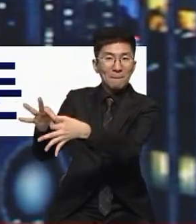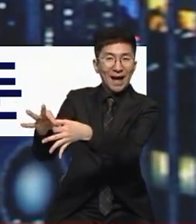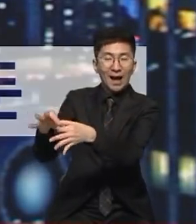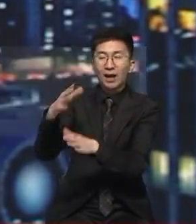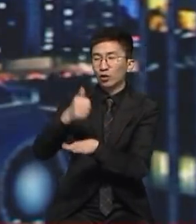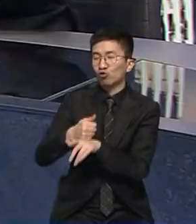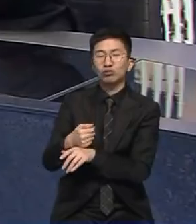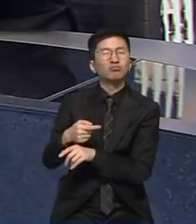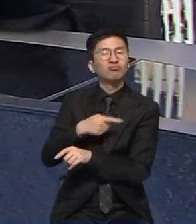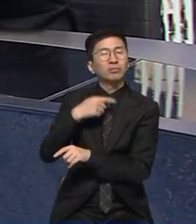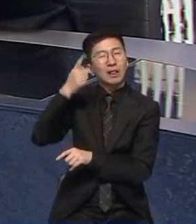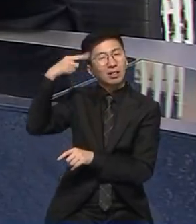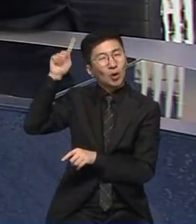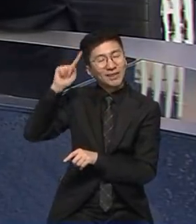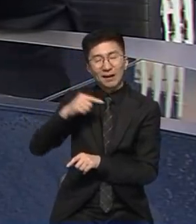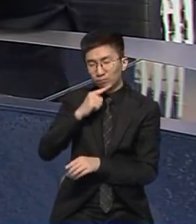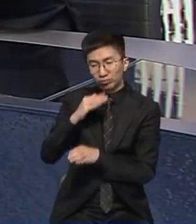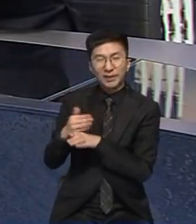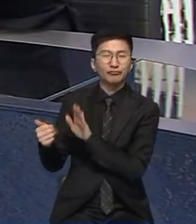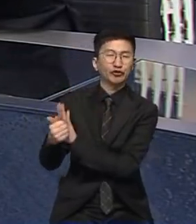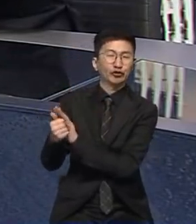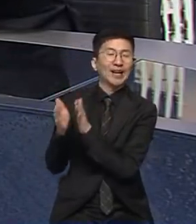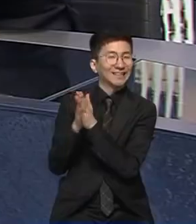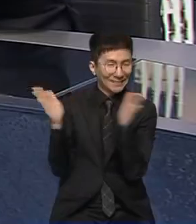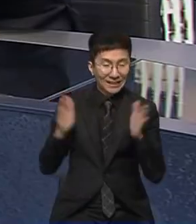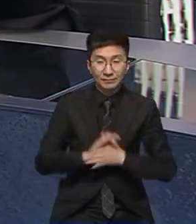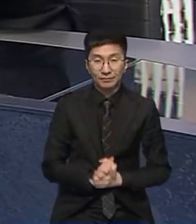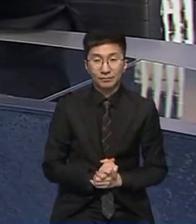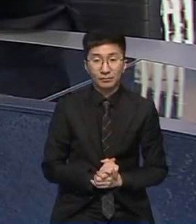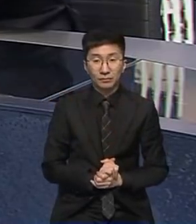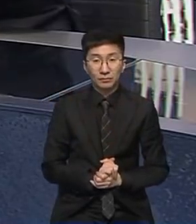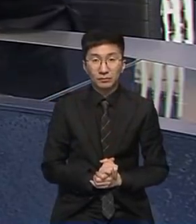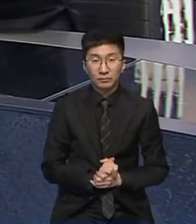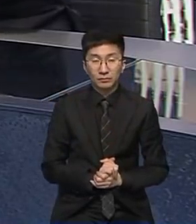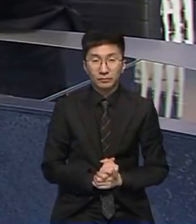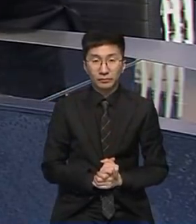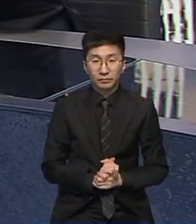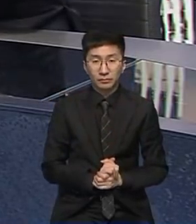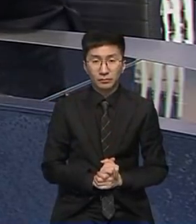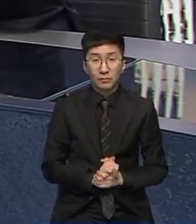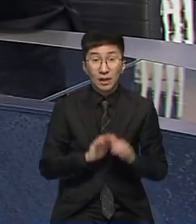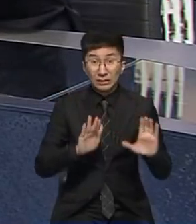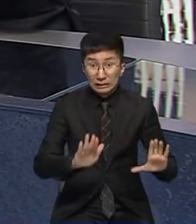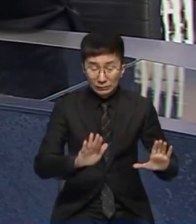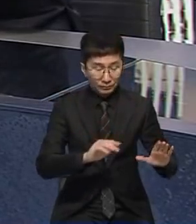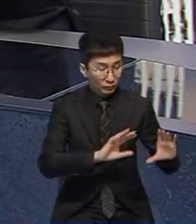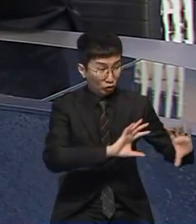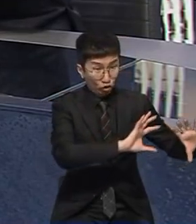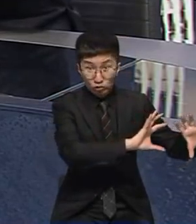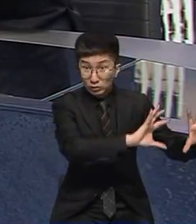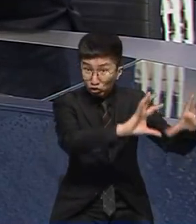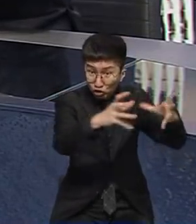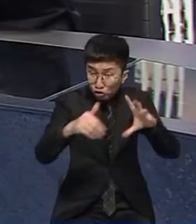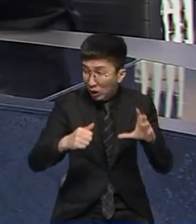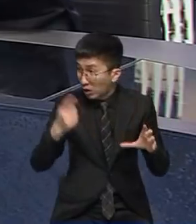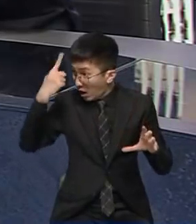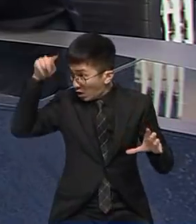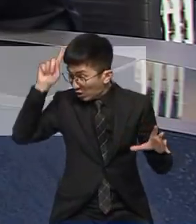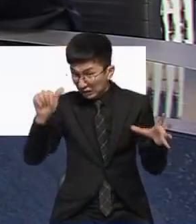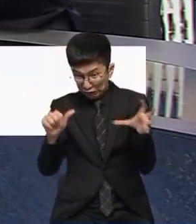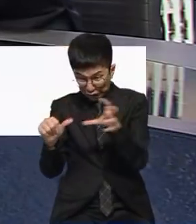것 같습니다. 그 이야기를 좀더 해보면 지금 국제사회가 러시아에 대한 제재에 힘을 모으고 있는 상황에서 중국이